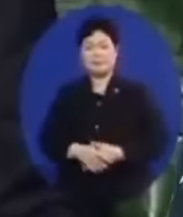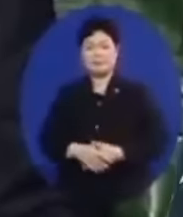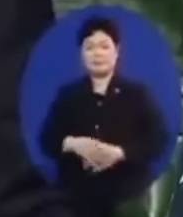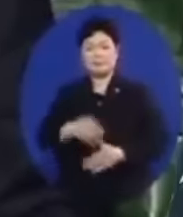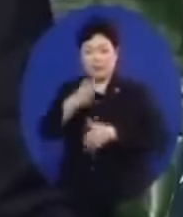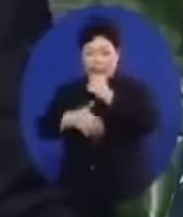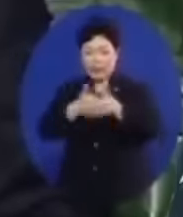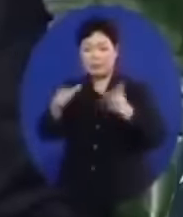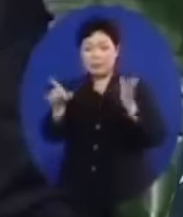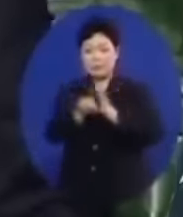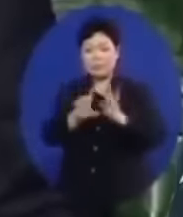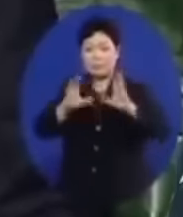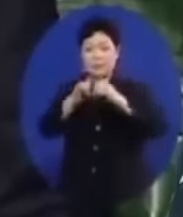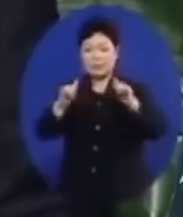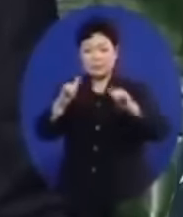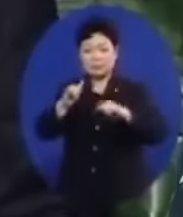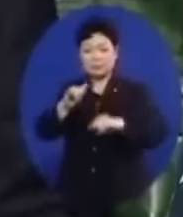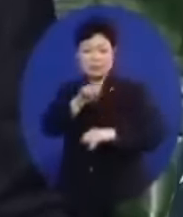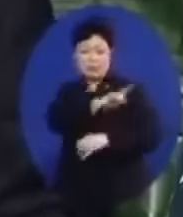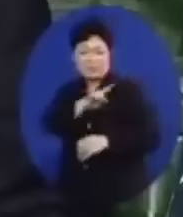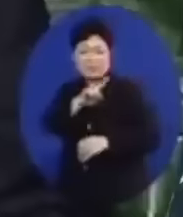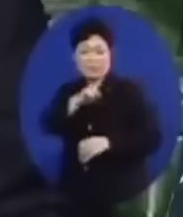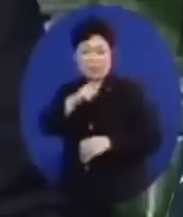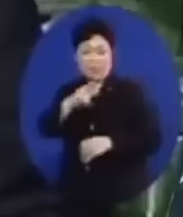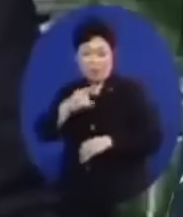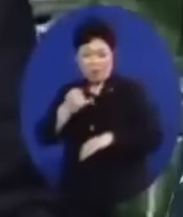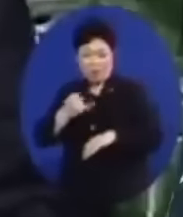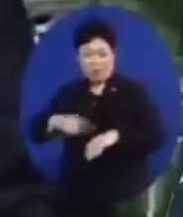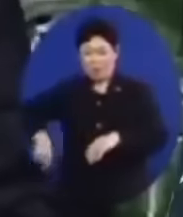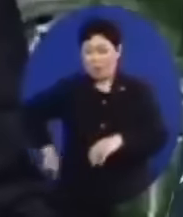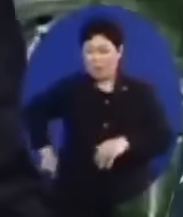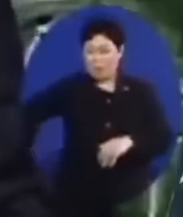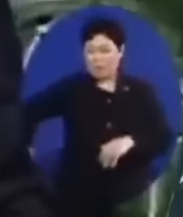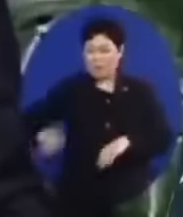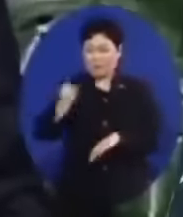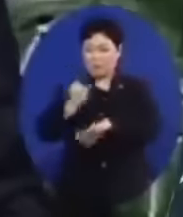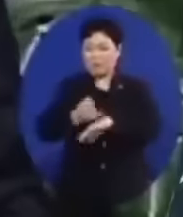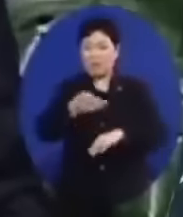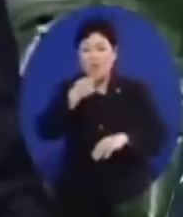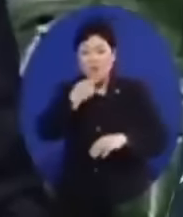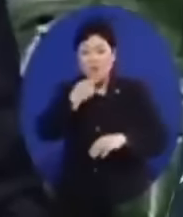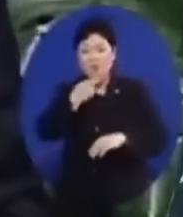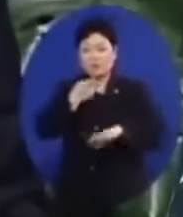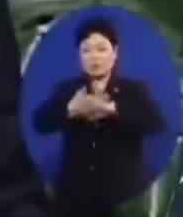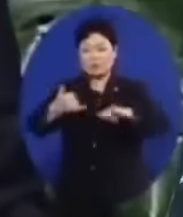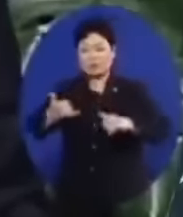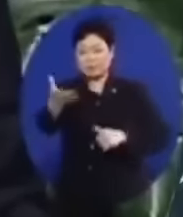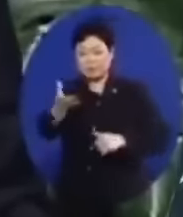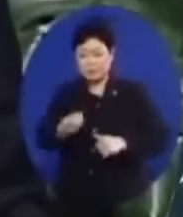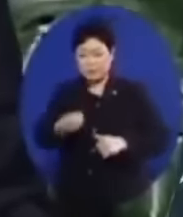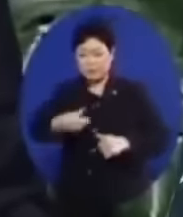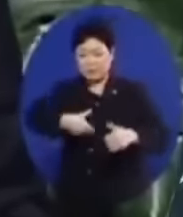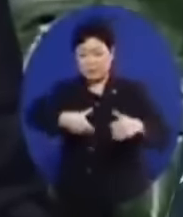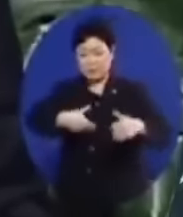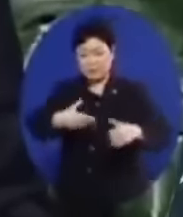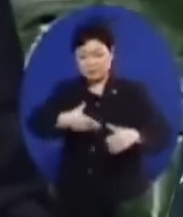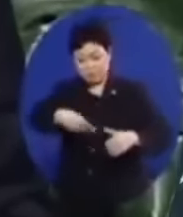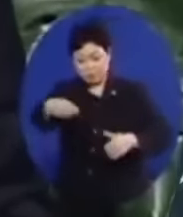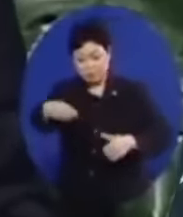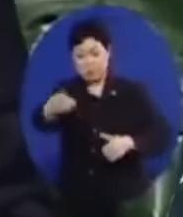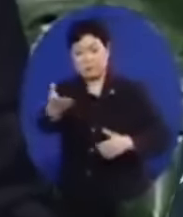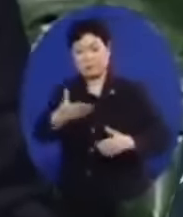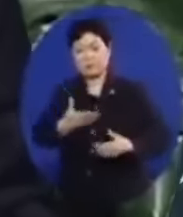나를 믿는 백성은 머리가 되고 꼬리 되지 않고 위에 있고 아래 내려가지 않고 남에게 꾸어질 줄라도 꾸지 않겠다고 말한 것입니다.